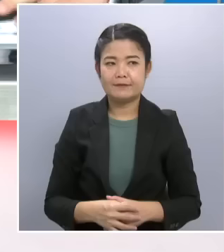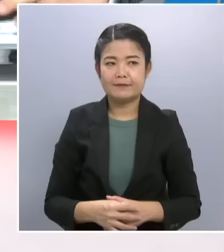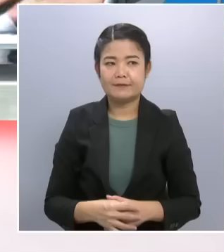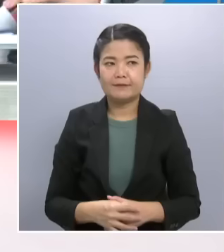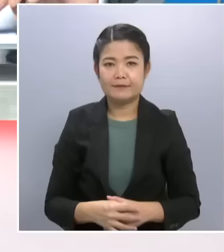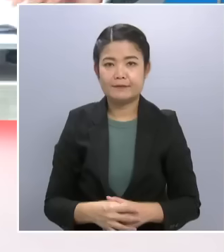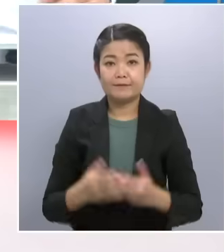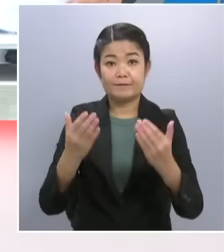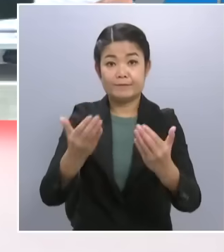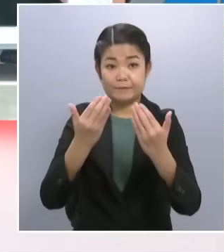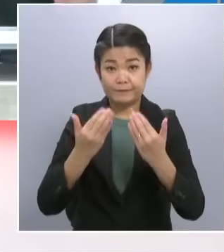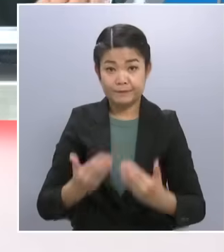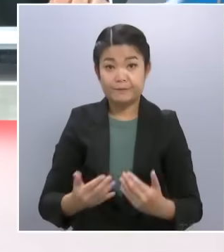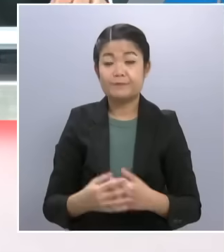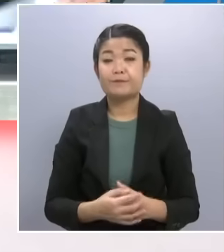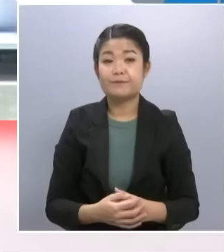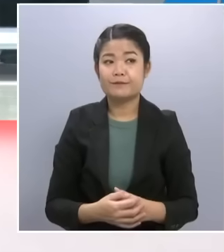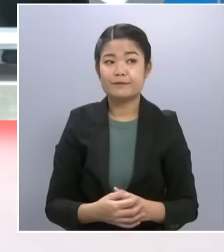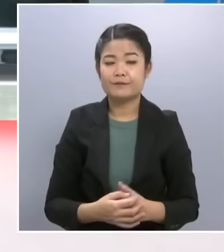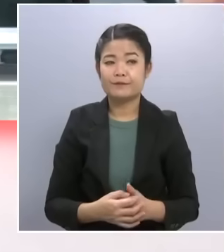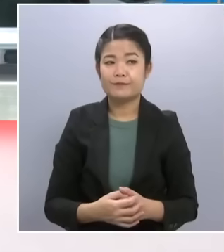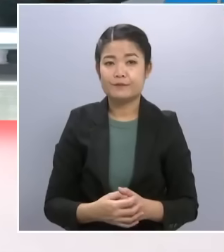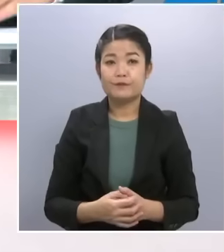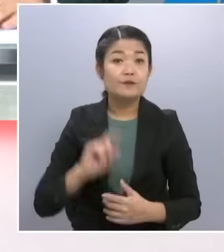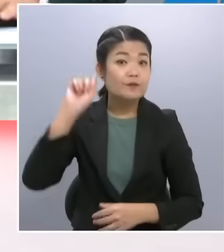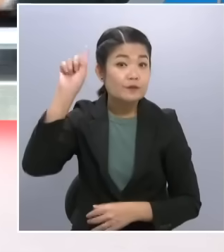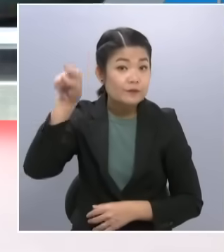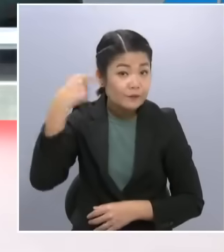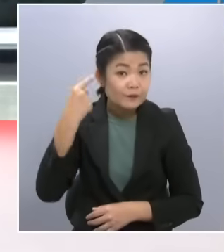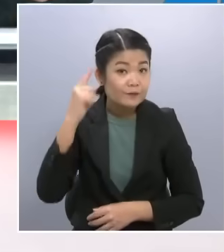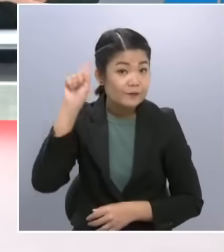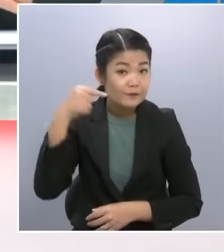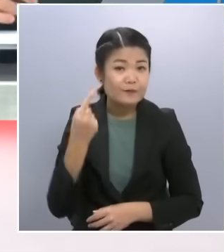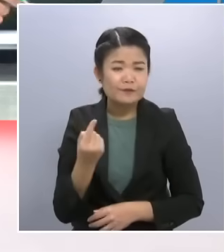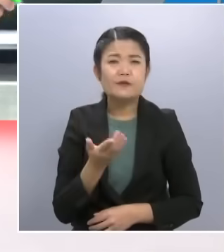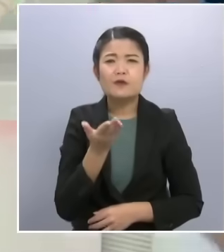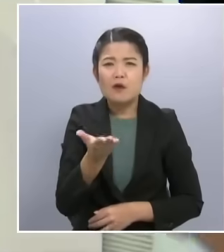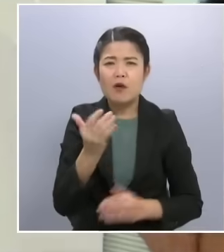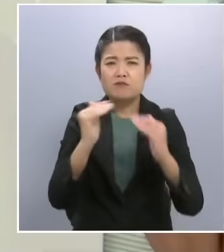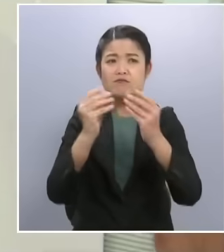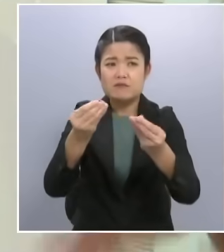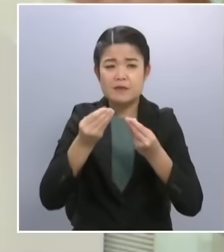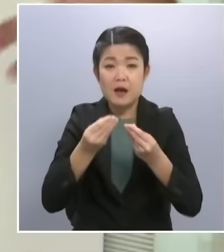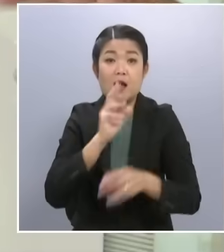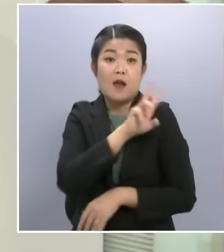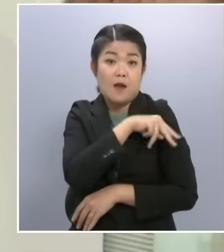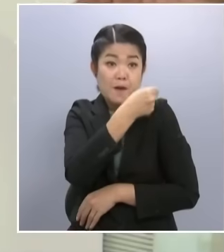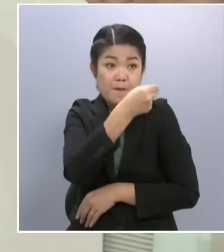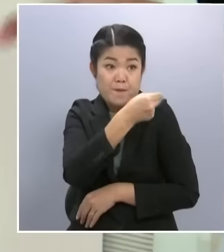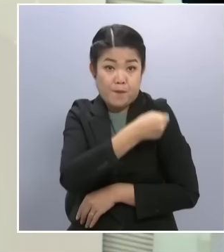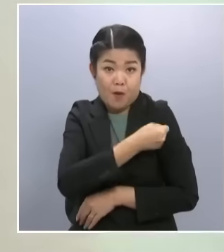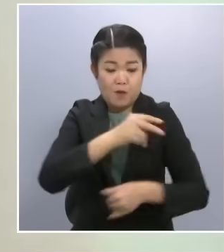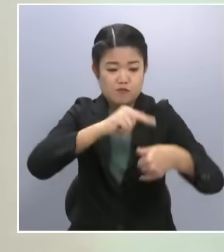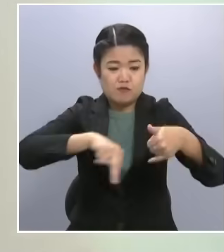ไปดูอีกเรื่องนึงนะคะเป็นผู้หญิงคนนึงค่ะออกมาร้องขอความเป็นธรรมเหมือนกันไปหาหมอที่คลินิกค่ะแล้ว